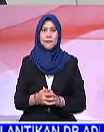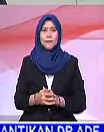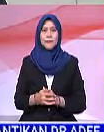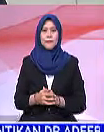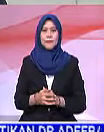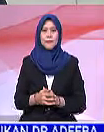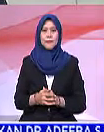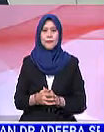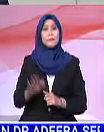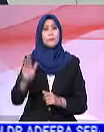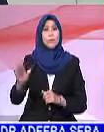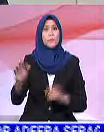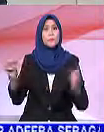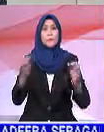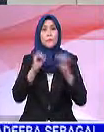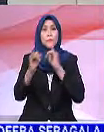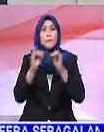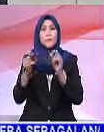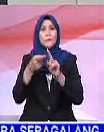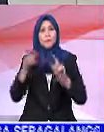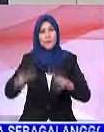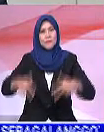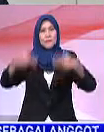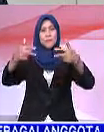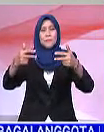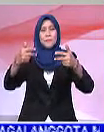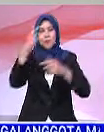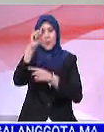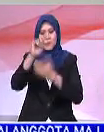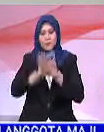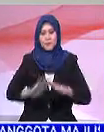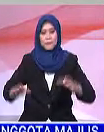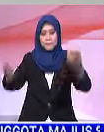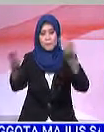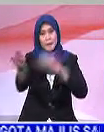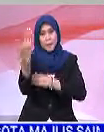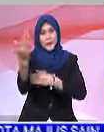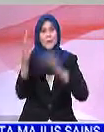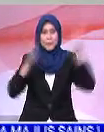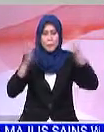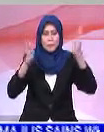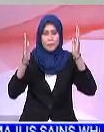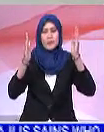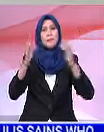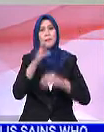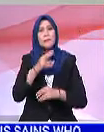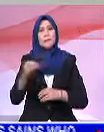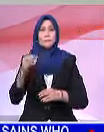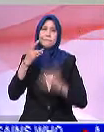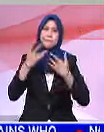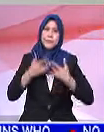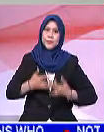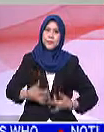Sentimen agama. Beliau yang ditemubual secara maya menerusi rancangan Selamat Pagi Malaysia turut melahirkan rasa